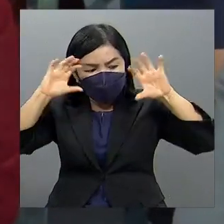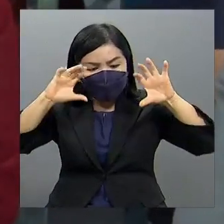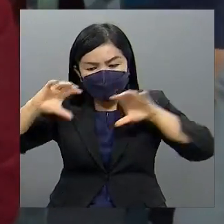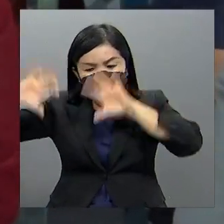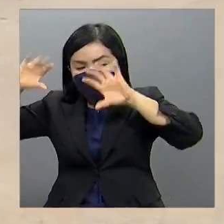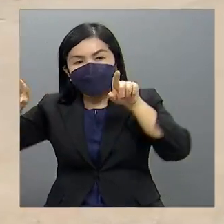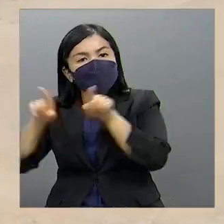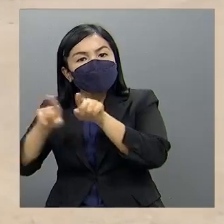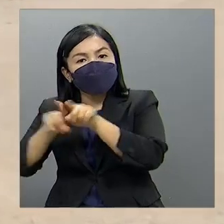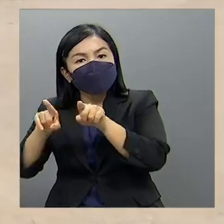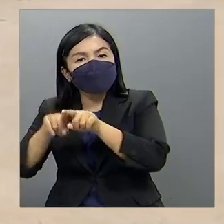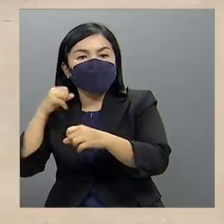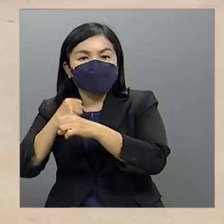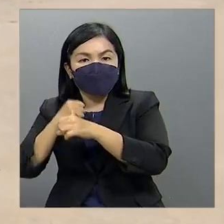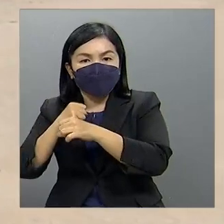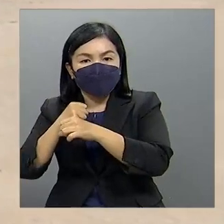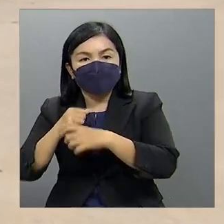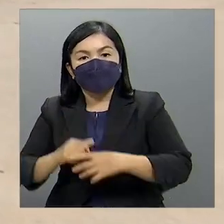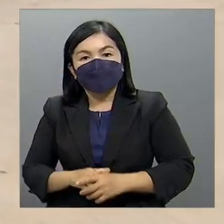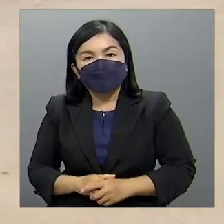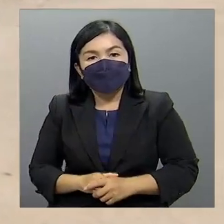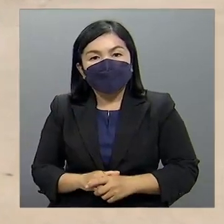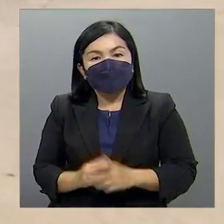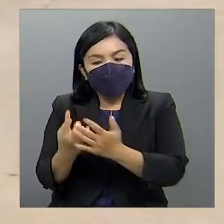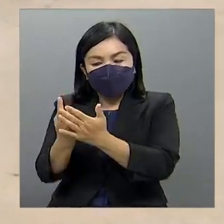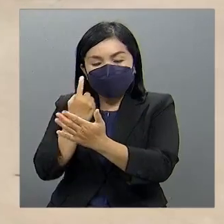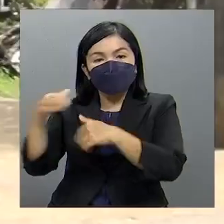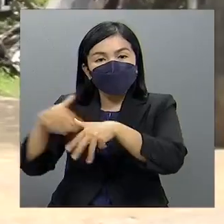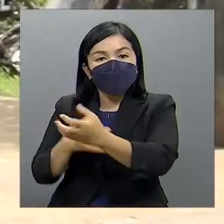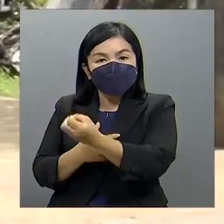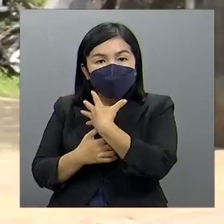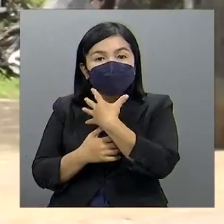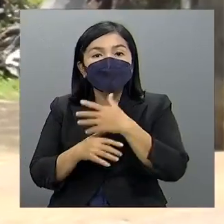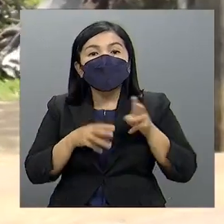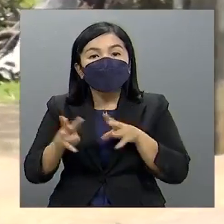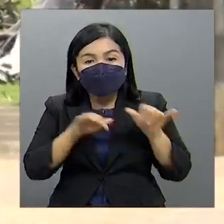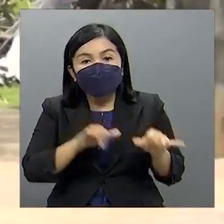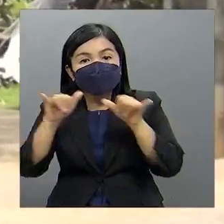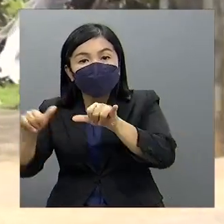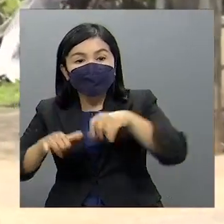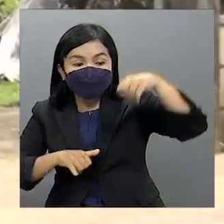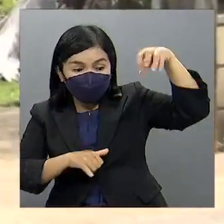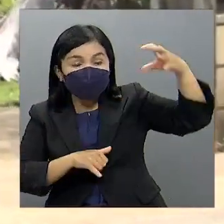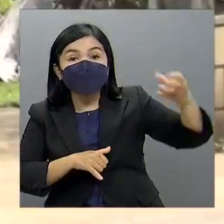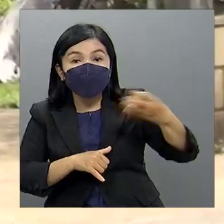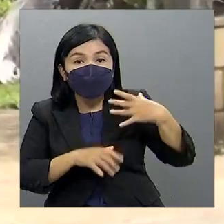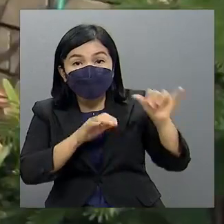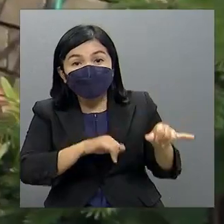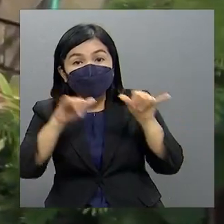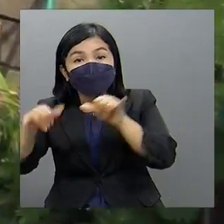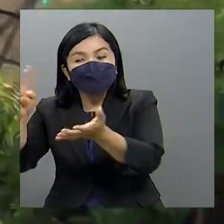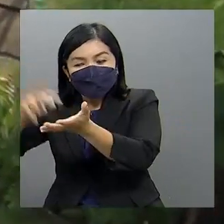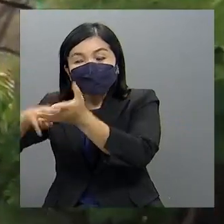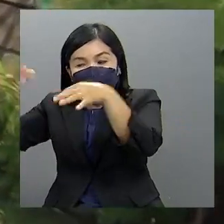ทำตัวแทนชาวบ้านบอกว่าตอนจะย้ายมาก็พอบอกว่าถ้ามาแล้วจะออกเอกสารสิทธิ์ให้